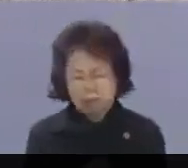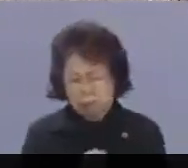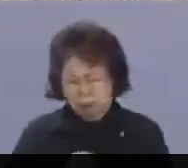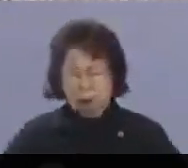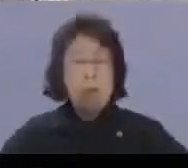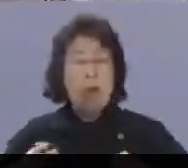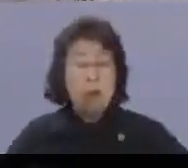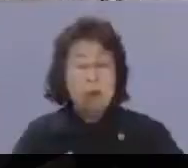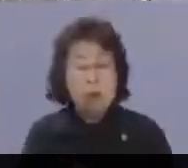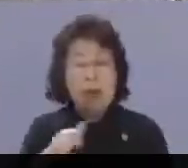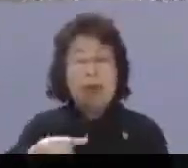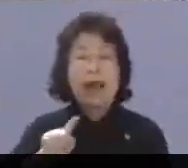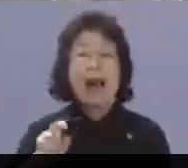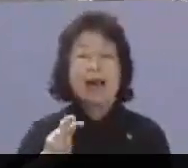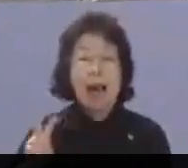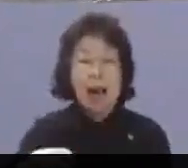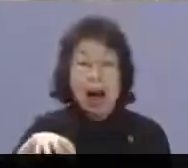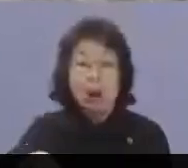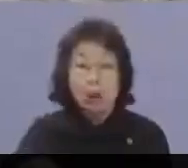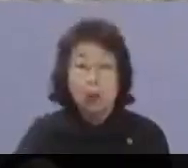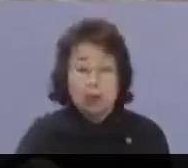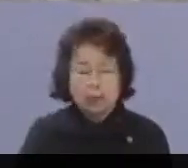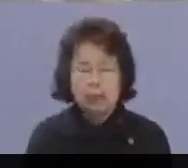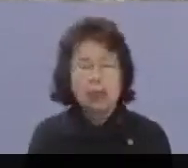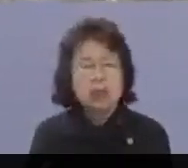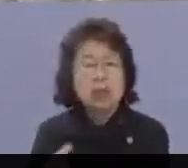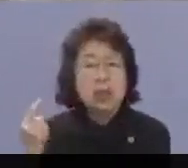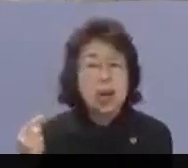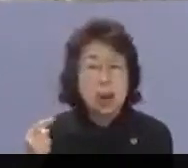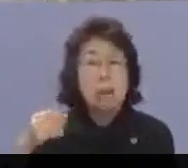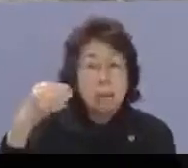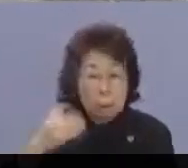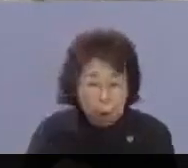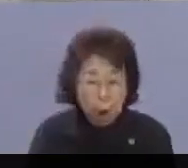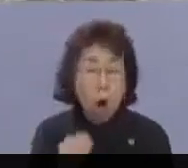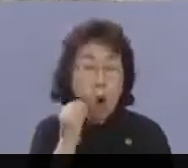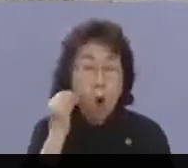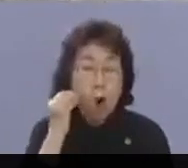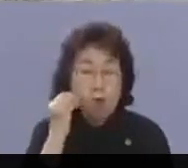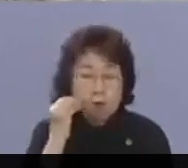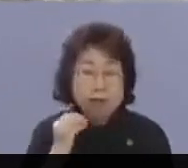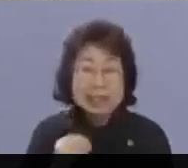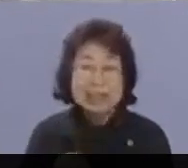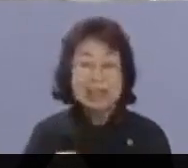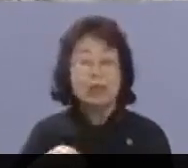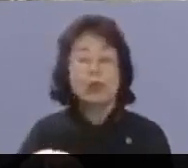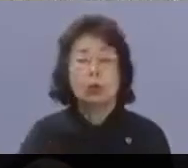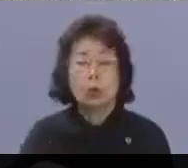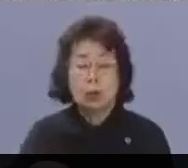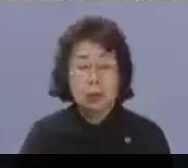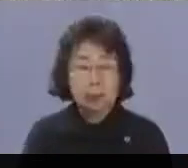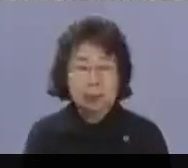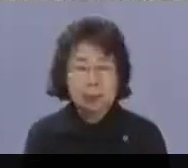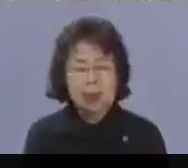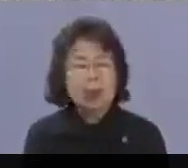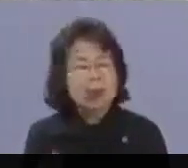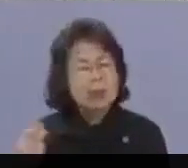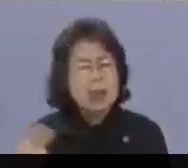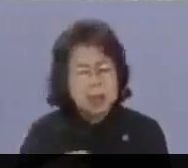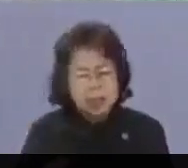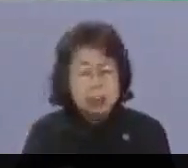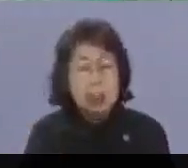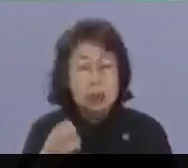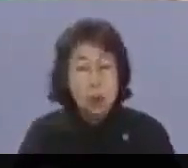13,000제곱미터가 넘는 가야동의 한 공터. 지난해 폐업한 홈플러스 가야점이 있던 자리입니다. 지난 20년